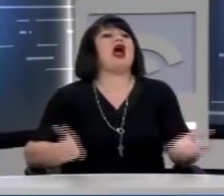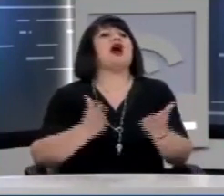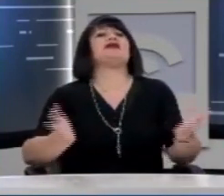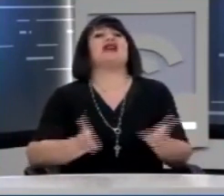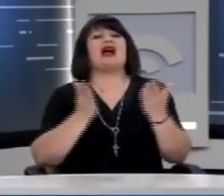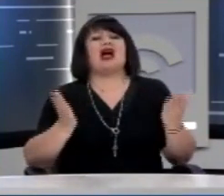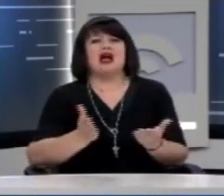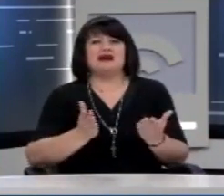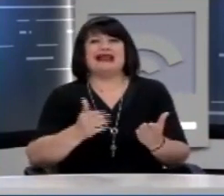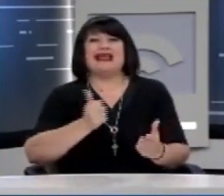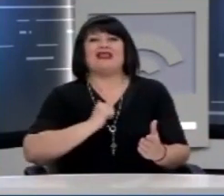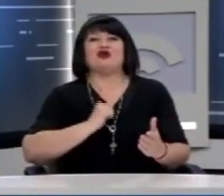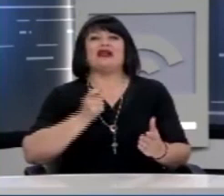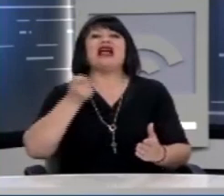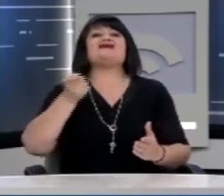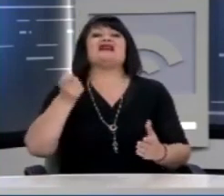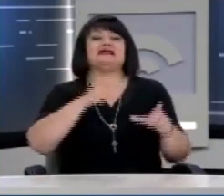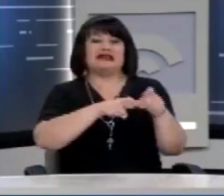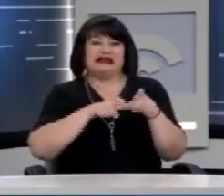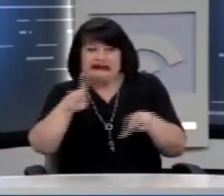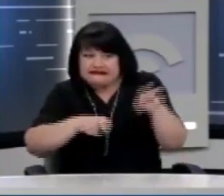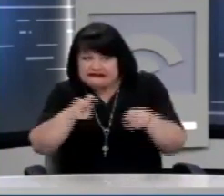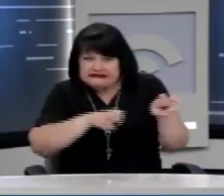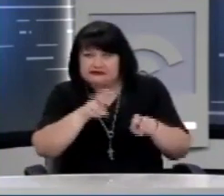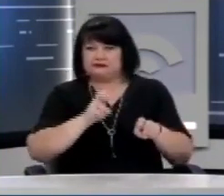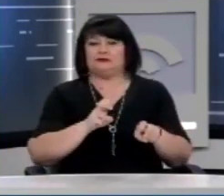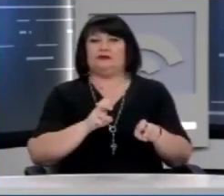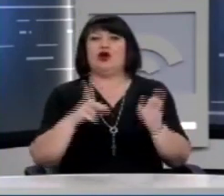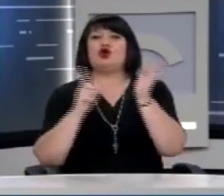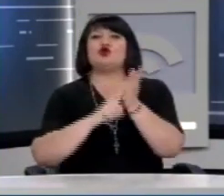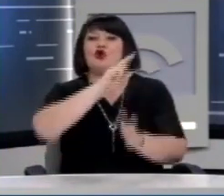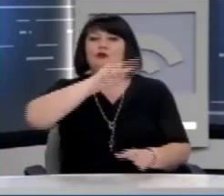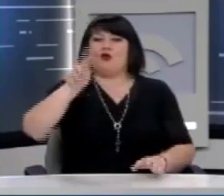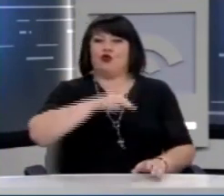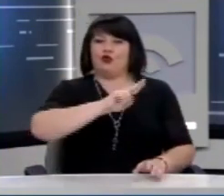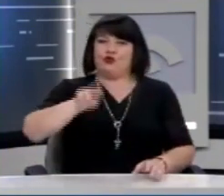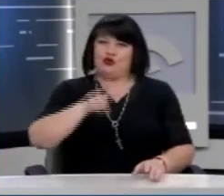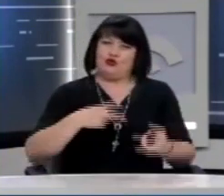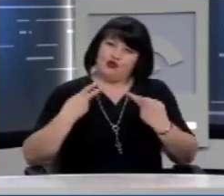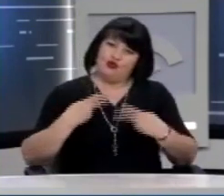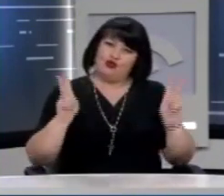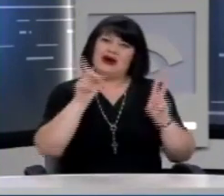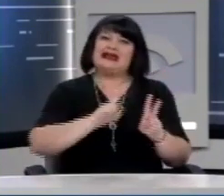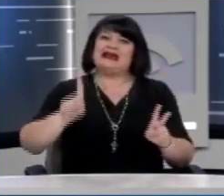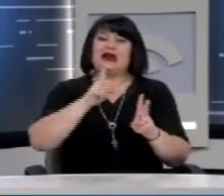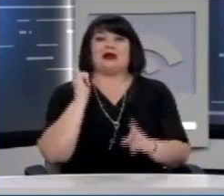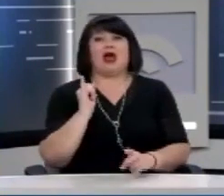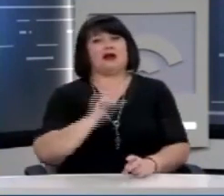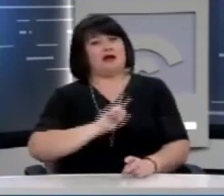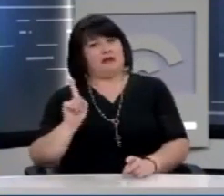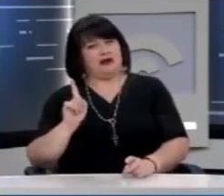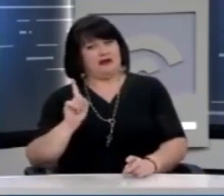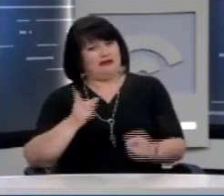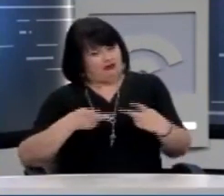στα κοράκια των ιδιωτικών ασφαλιστικών εταιριών. Η κατάργηση των νόμων για την απελευθέρωση της κυριακάτικης αργίας.